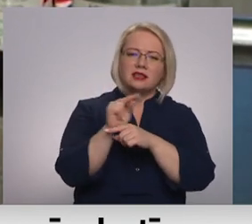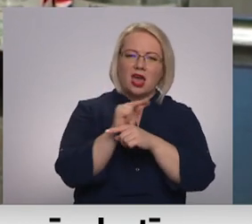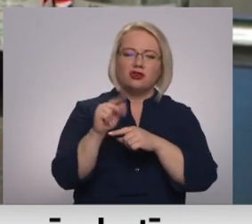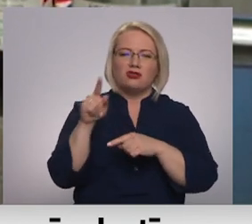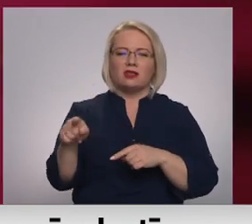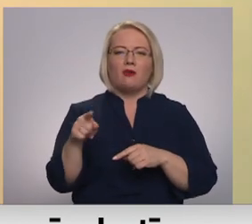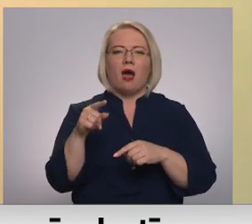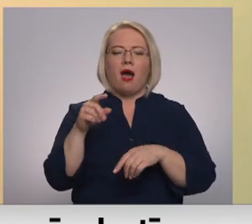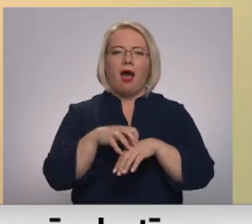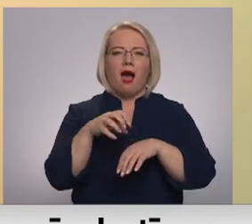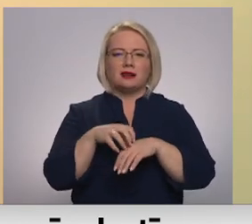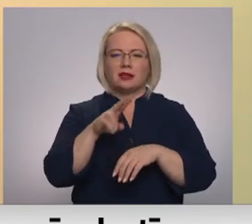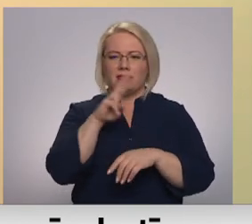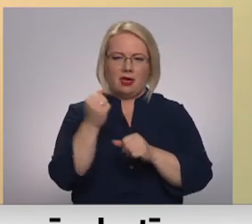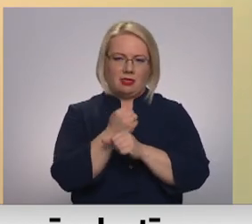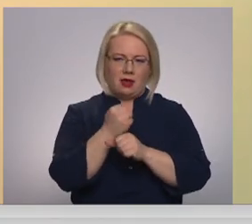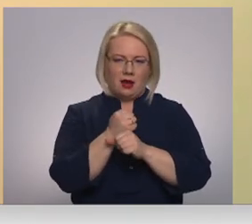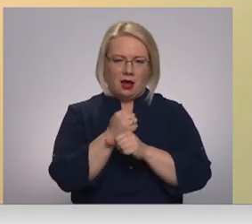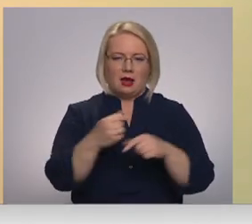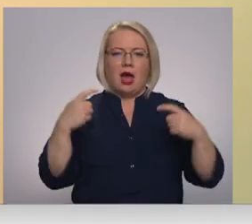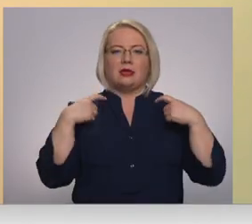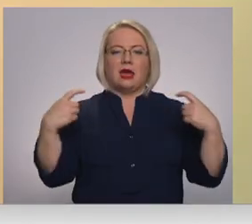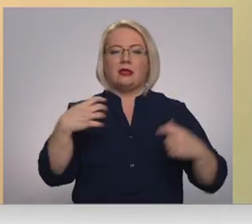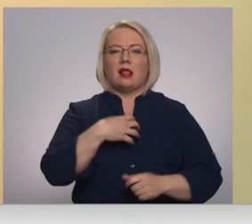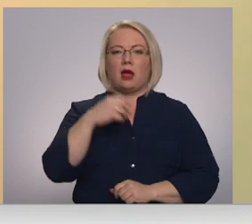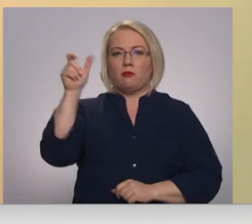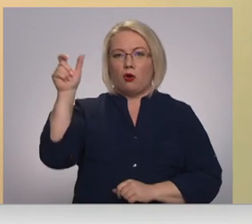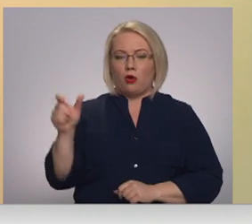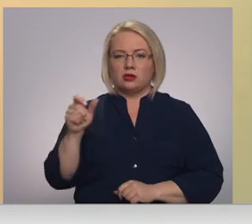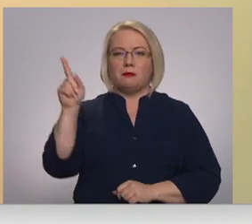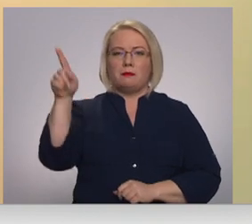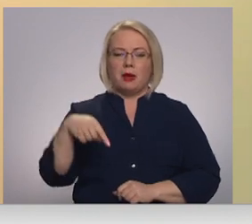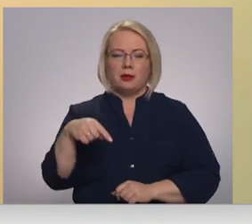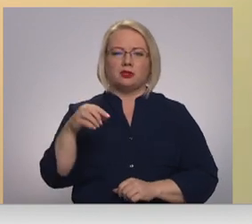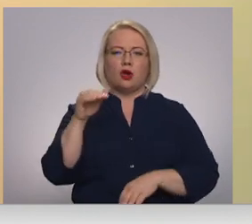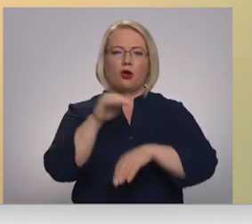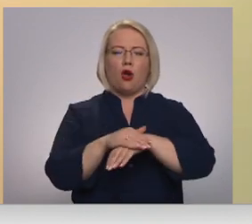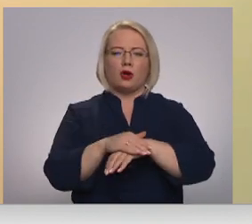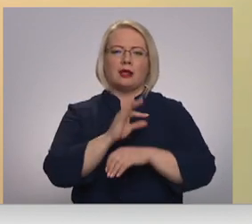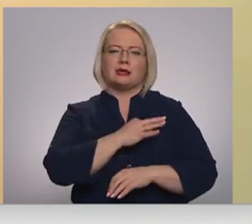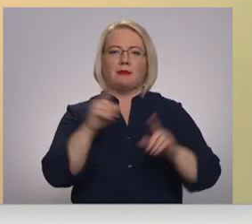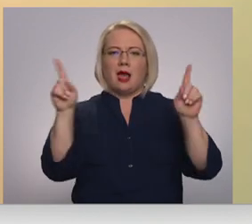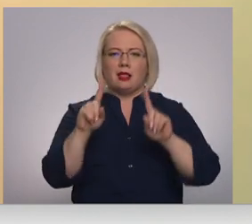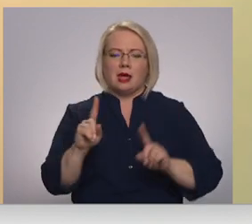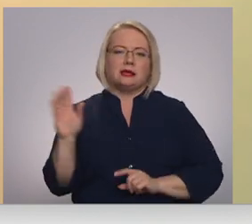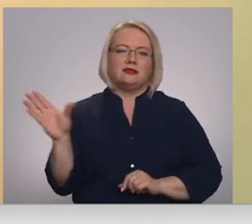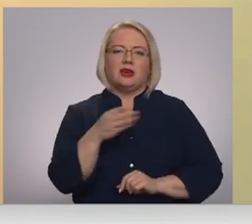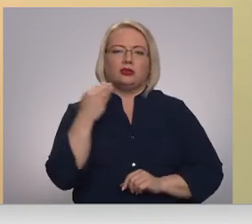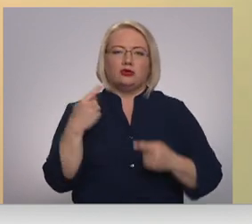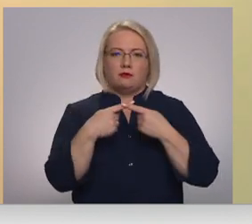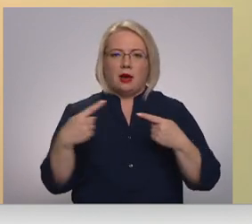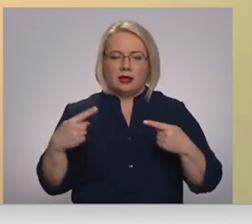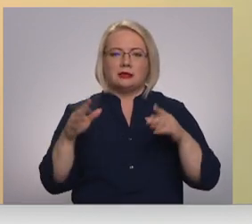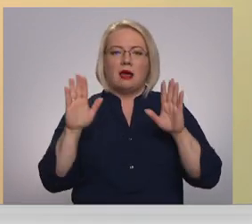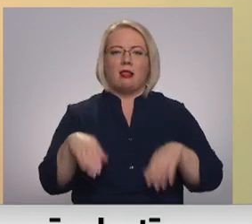neveic. Ģenerāla prokurors ir pieprasījis konkrētās krimināla lietas visus materiālus, lai